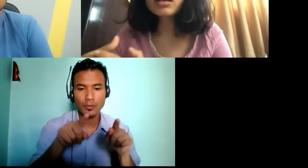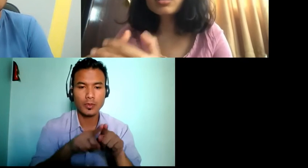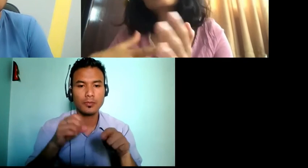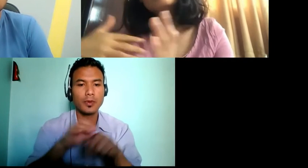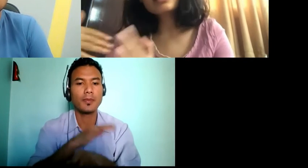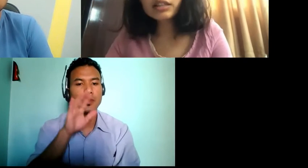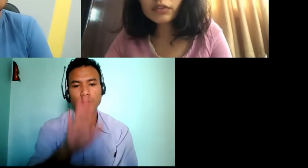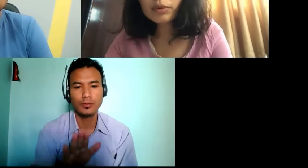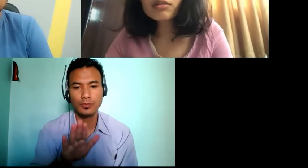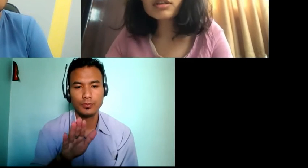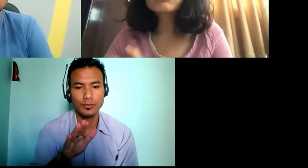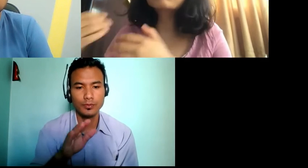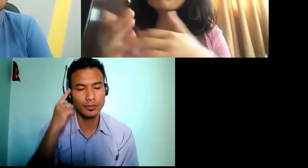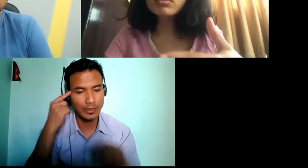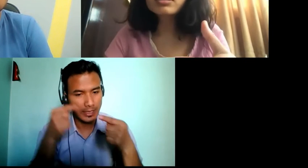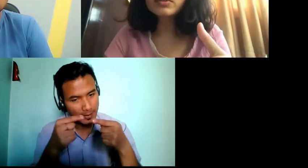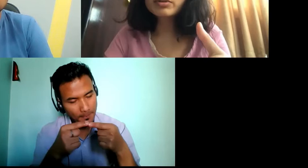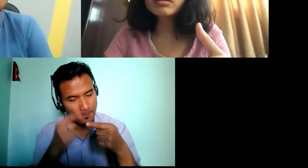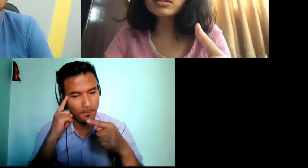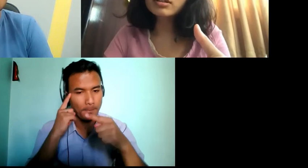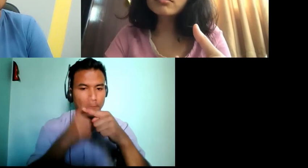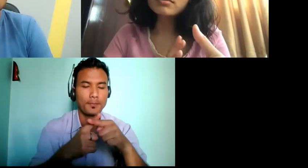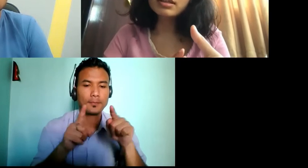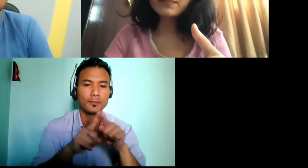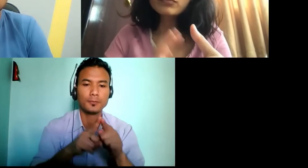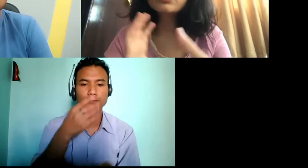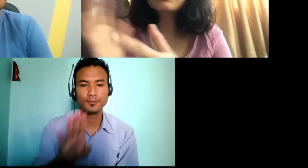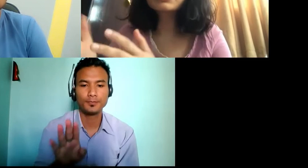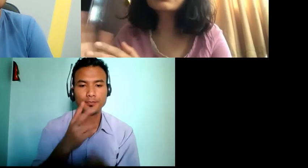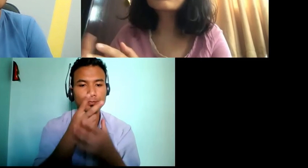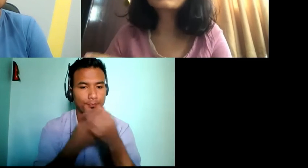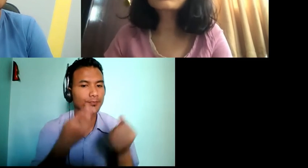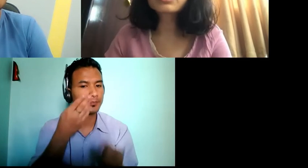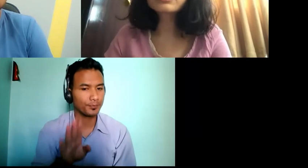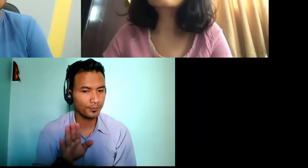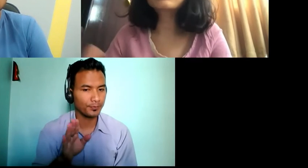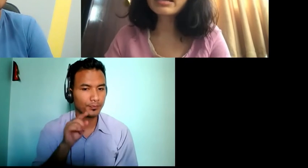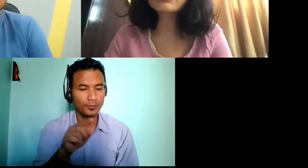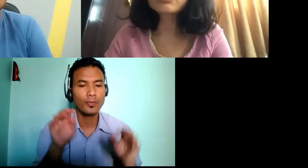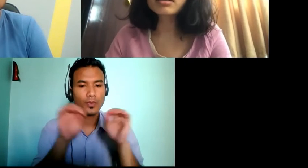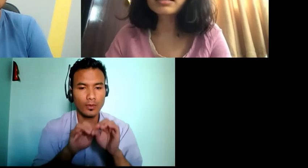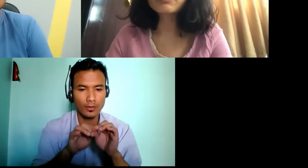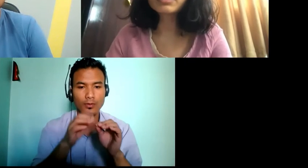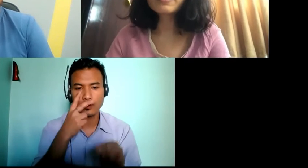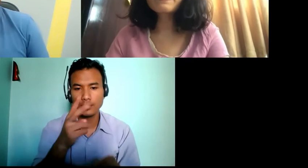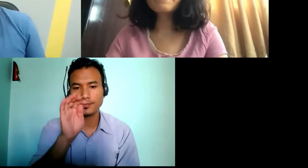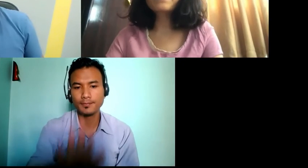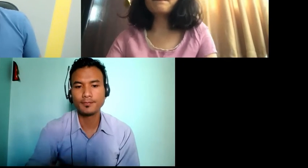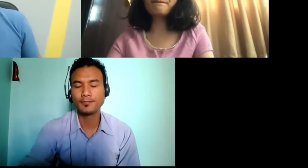हुन्छ कि नेगेटिभली पनि गरिरहेको हुन्छ, पोजिटिभली पनि गरिरहेको हुन्छ. यसमा चाहिँ यसरी रिलेसन चाहिँ यसरी हेर्न सकिन्छ